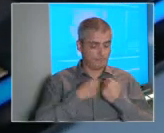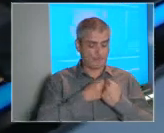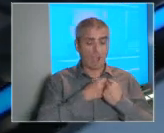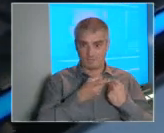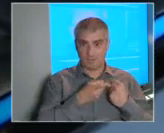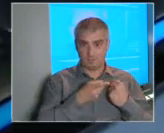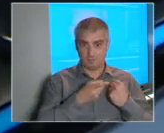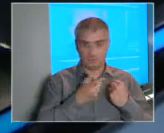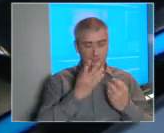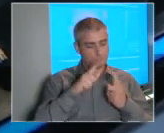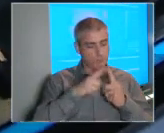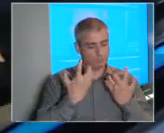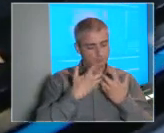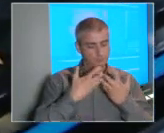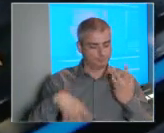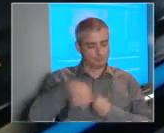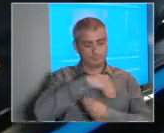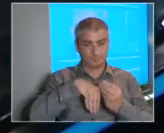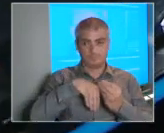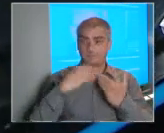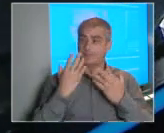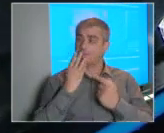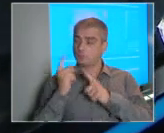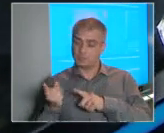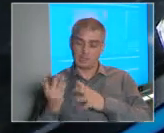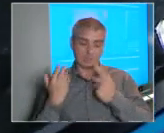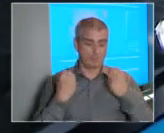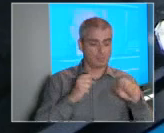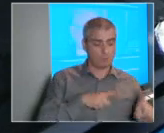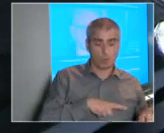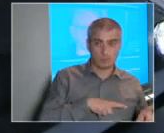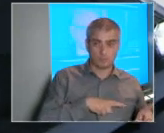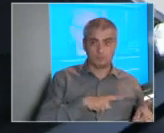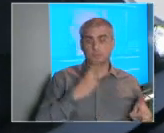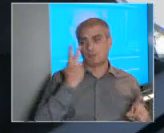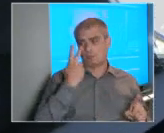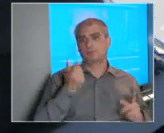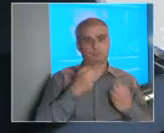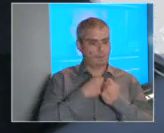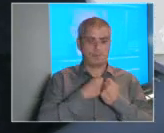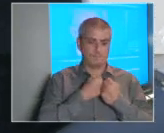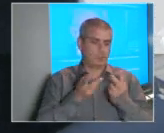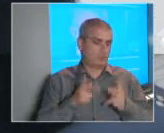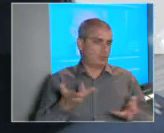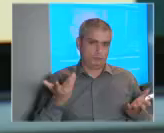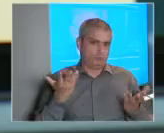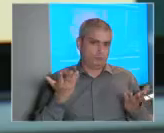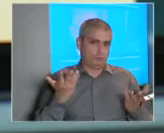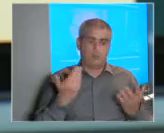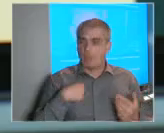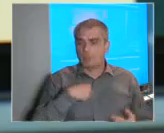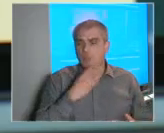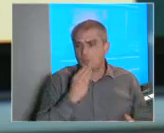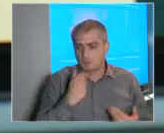הזה, או הסנכרון והאיזון בין כמה יהודית, כמה דמוקרטית, כמובן הוא מאבק שהוא קיים וטוב, אבל אתה יודע, אנחנו